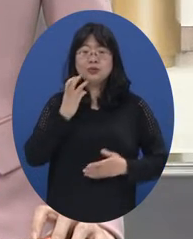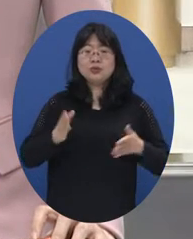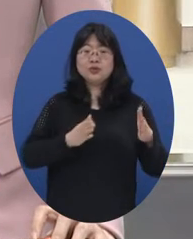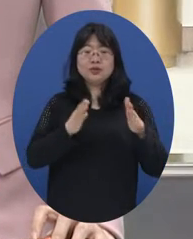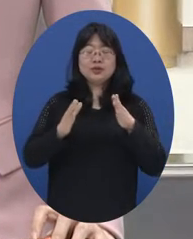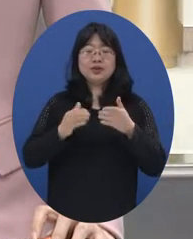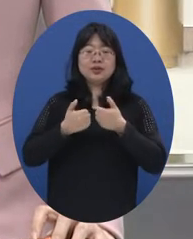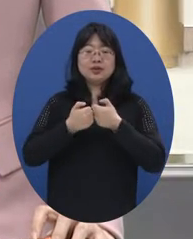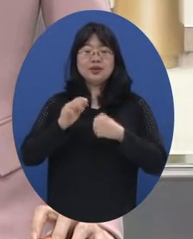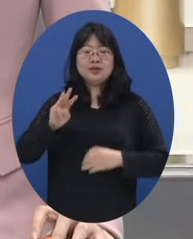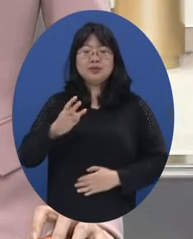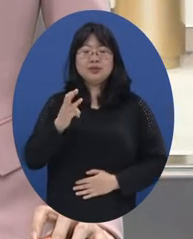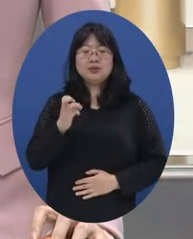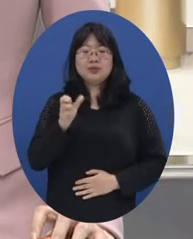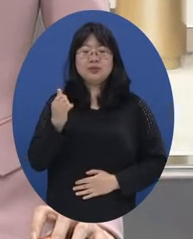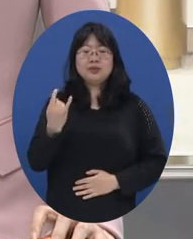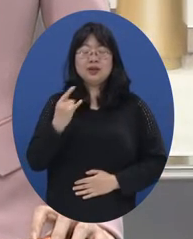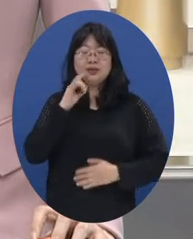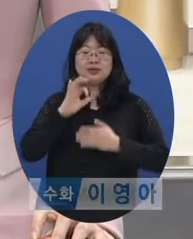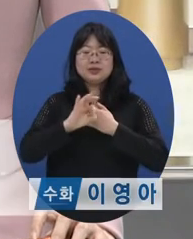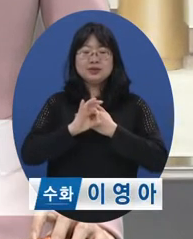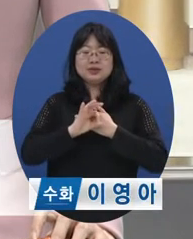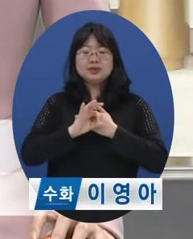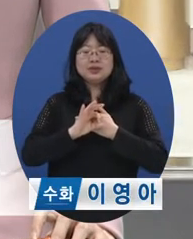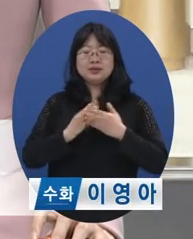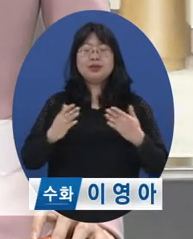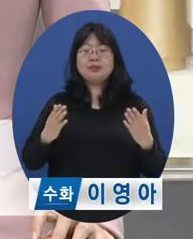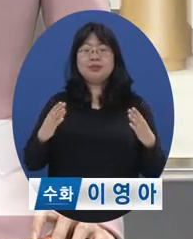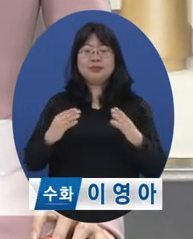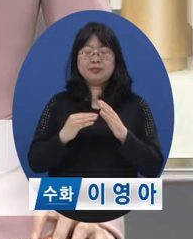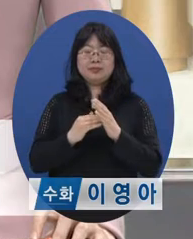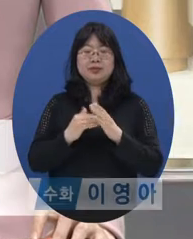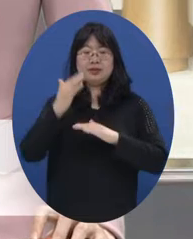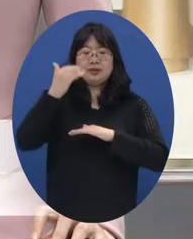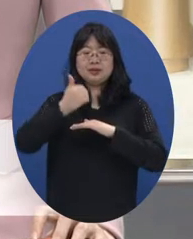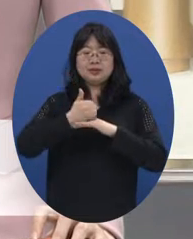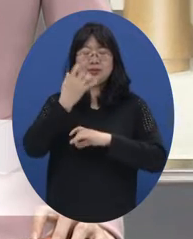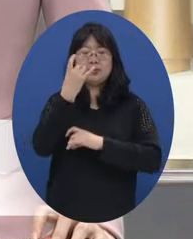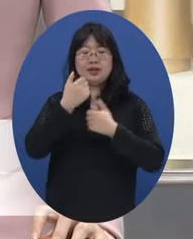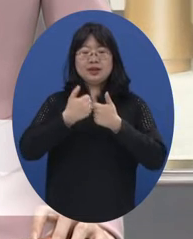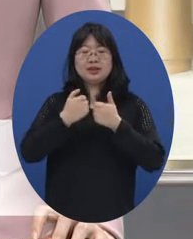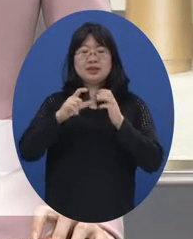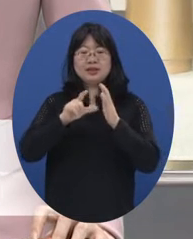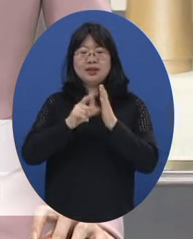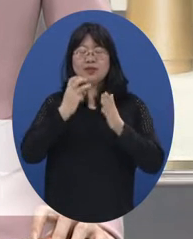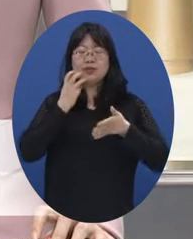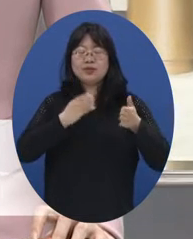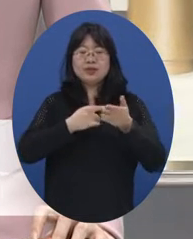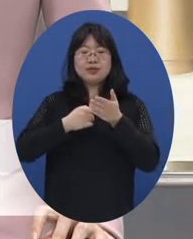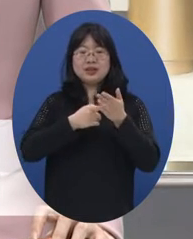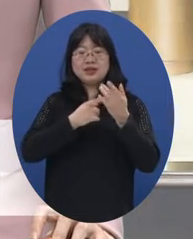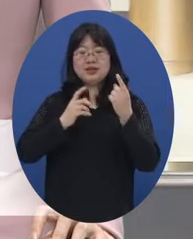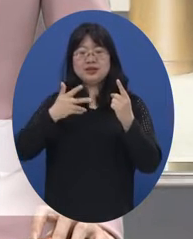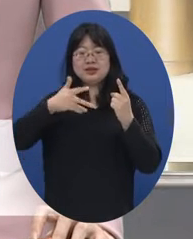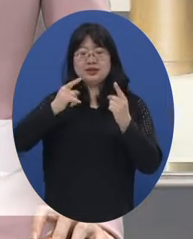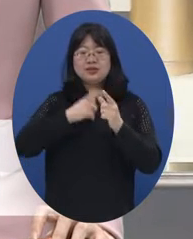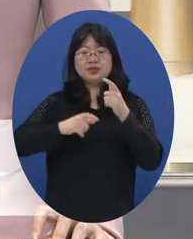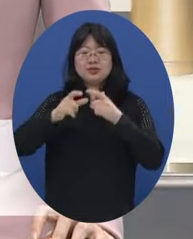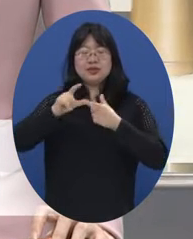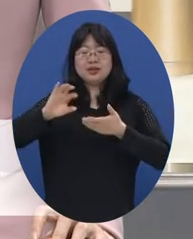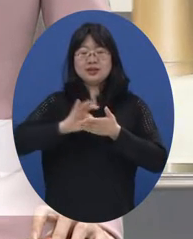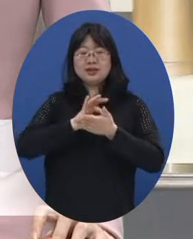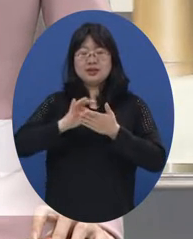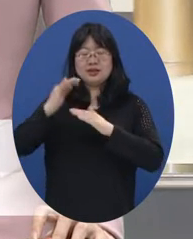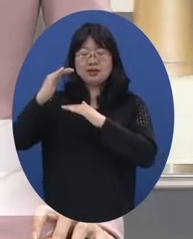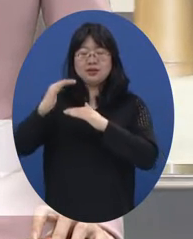경기도의회 제 335 1 임시 일정이 마무리 되었습니다 마지막 분해 예선 경기도가 제출한 1차 추가경정